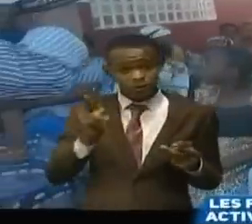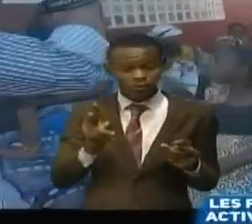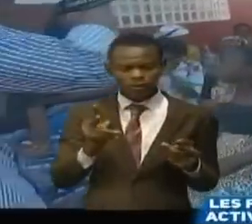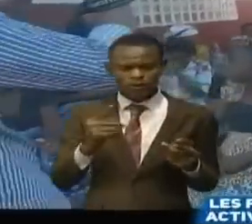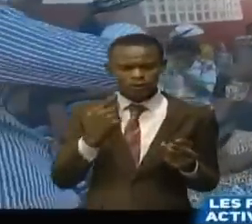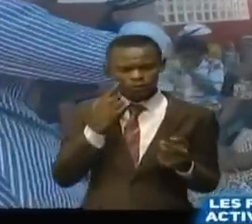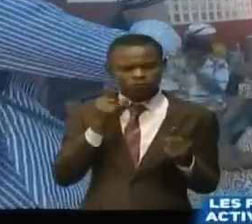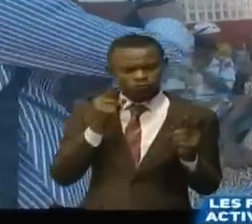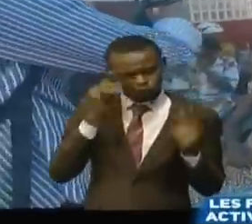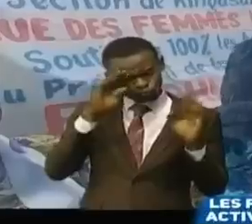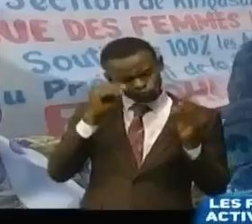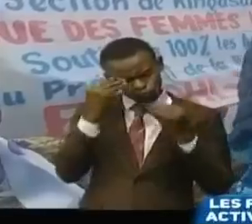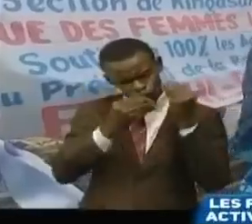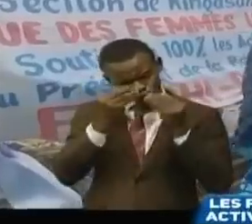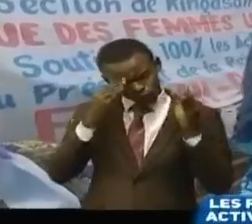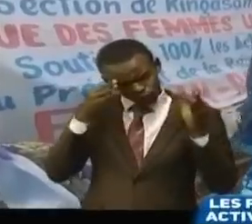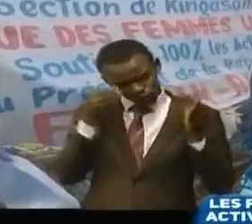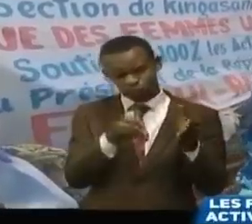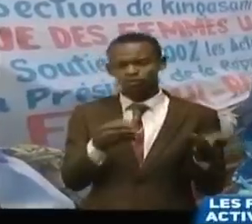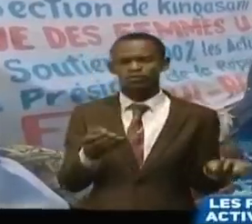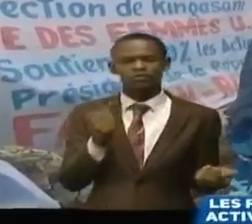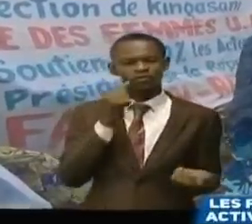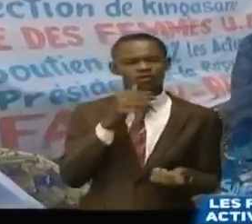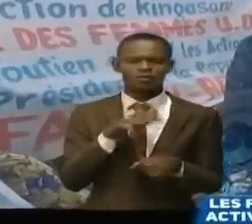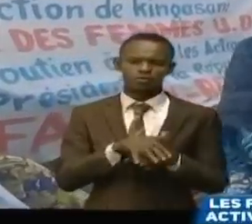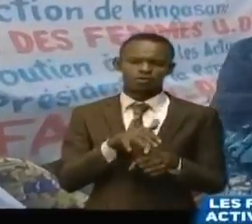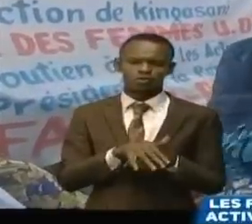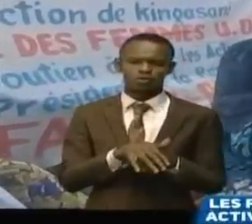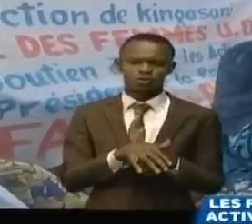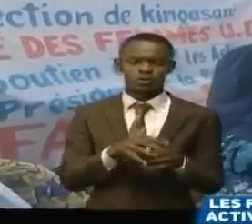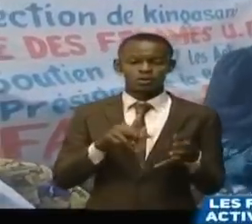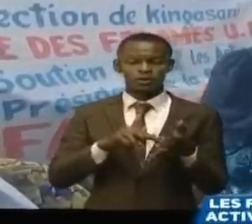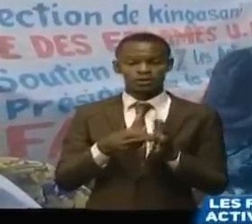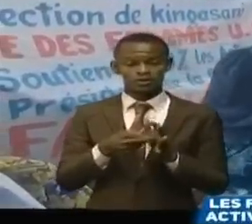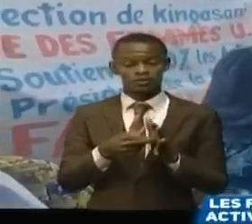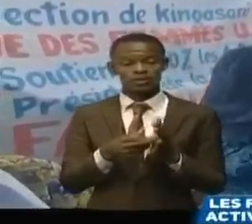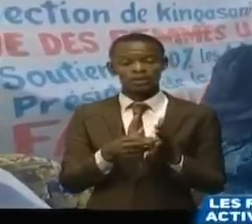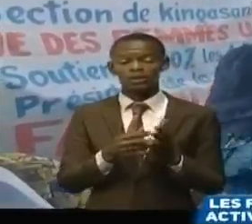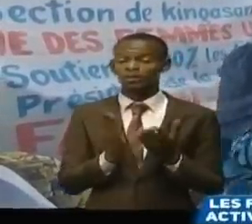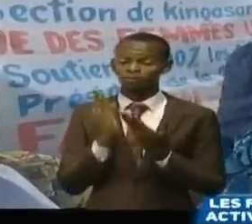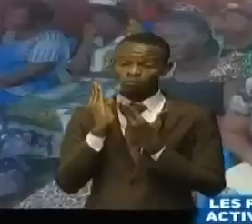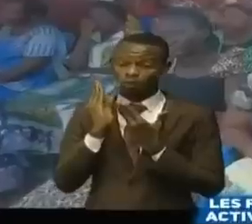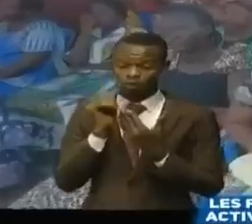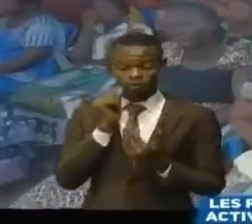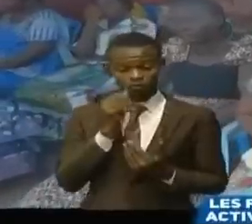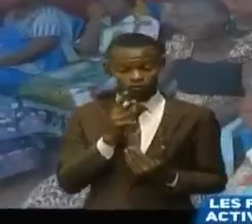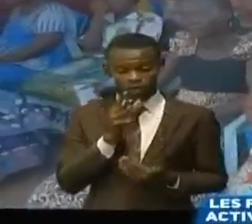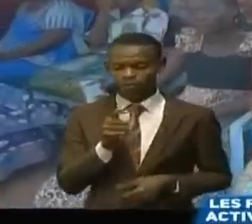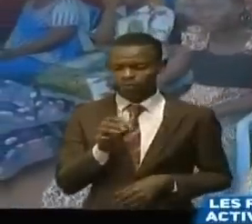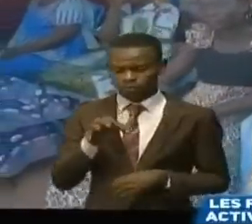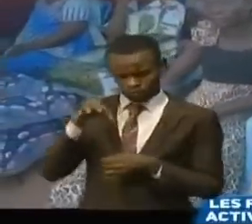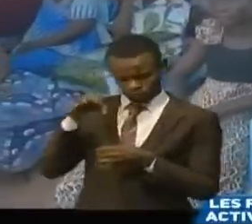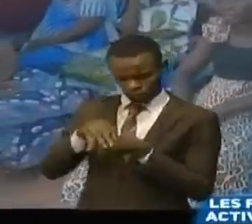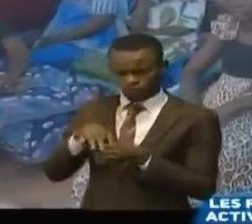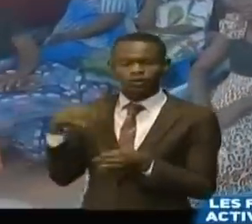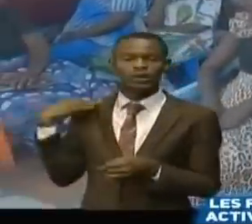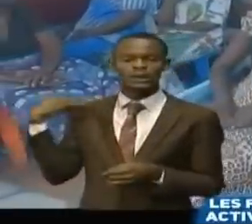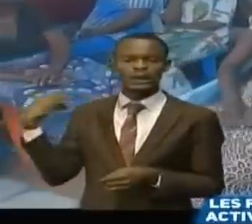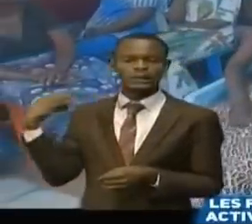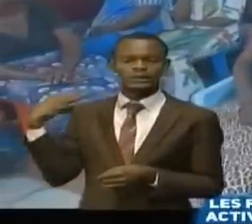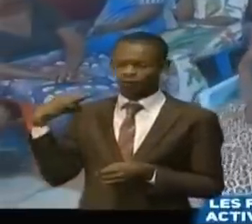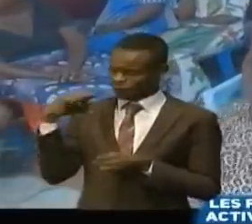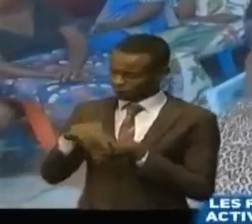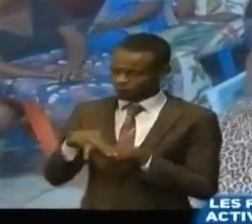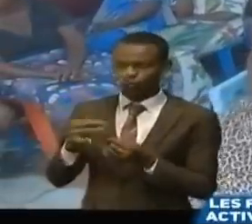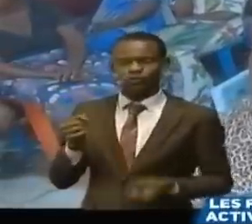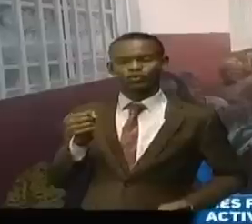venir, la femme de fer de l'IDPS Tchango recommande aux femmes de soutenir les candidatures féminines comme l'a souhaité la distinguée